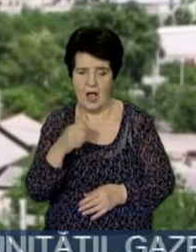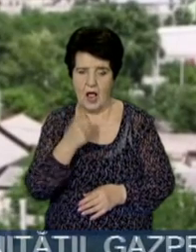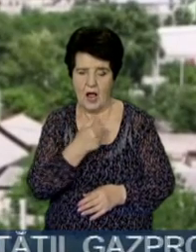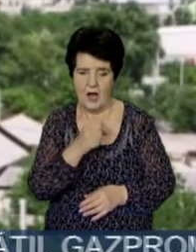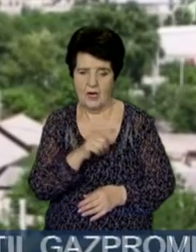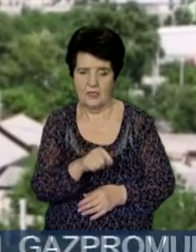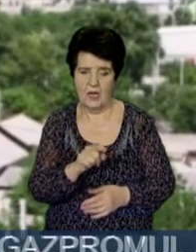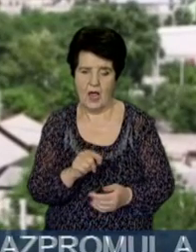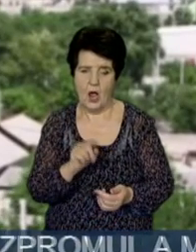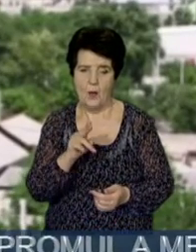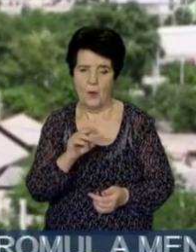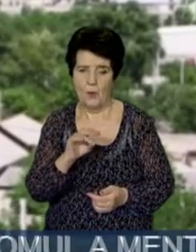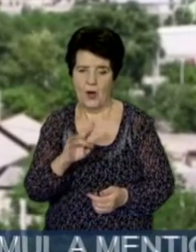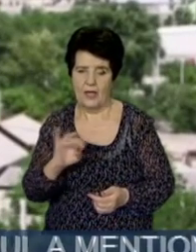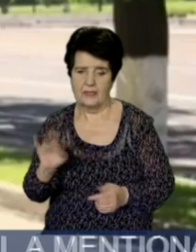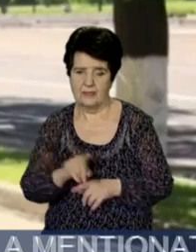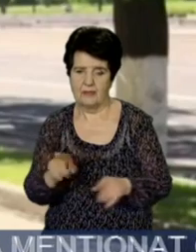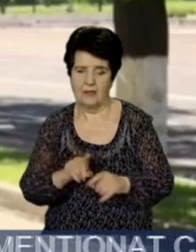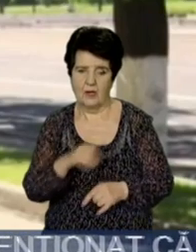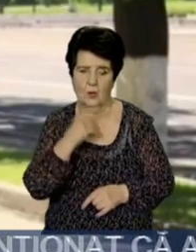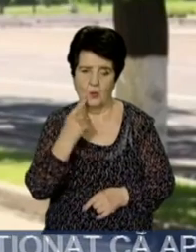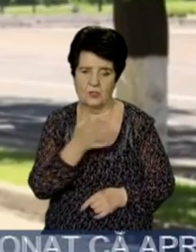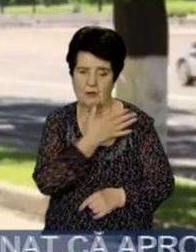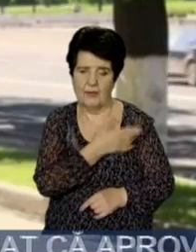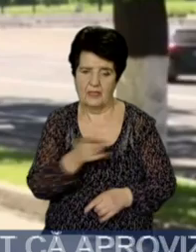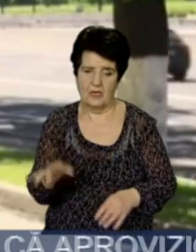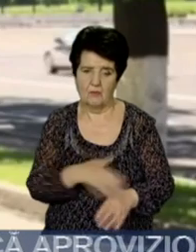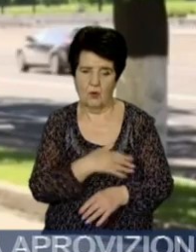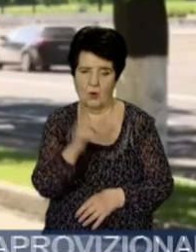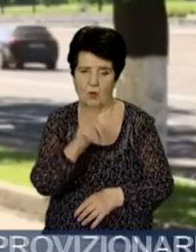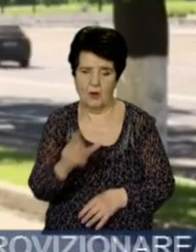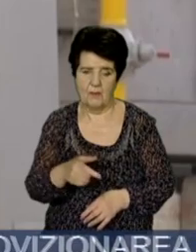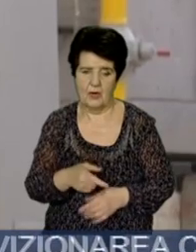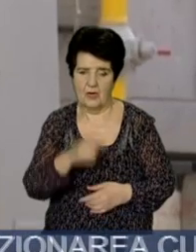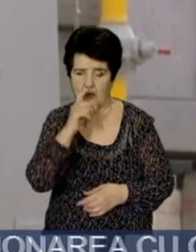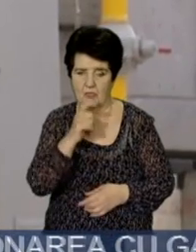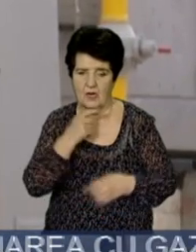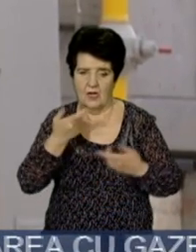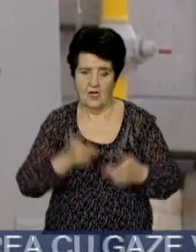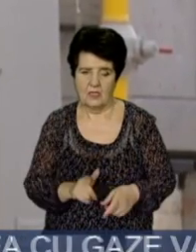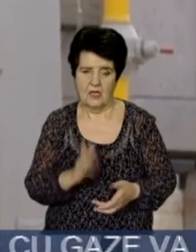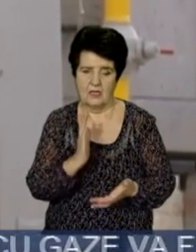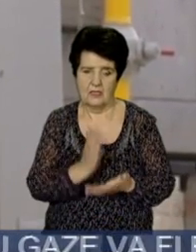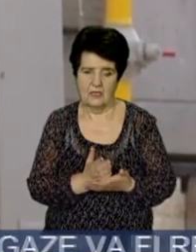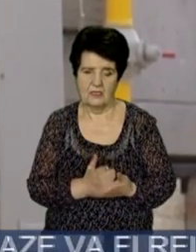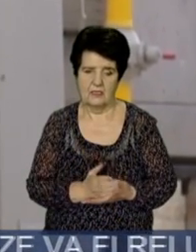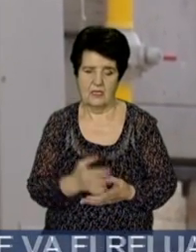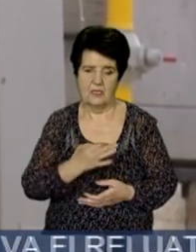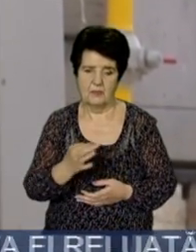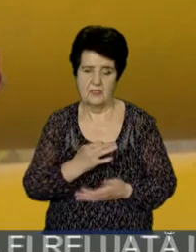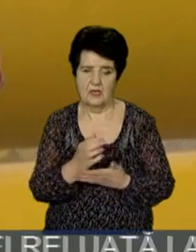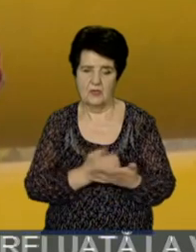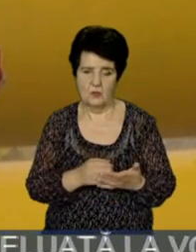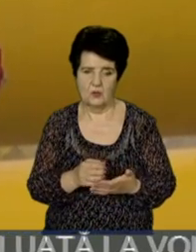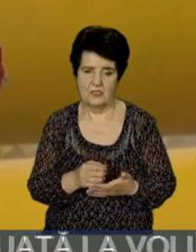care a constituit o problemă pe termen lung. Încă mai avem oameni care nu înțeleg realitatea. De asemenea, avem o dependență acută de resursele